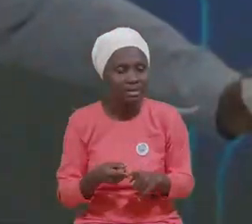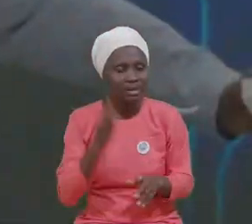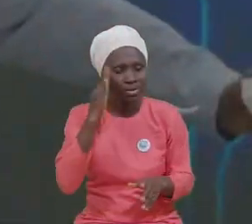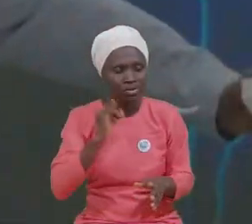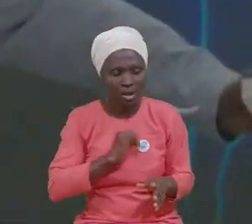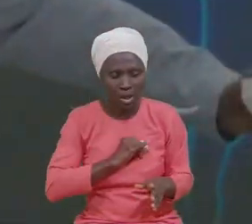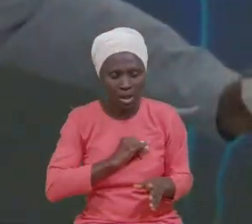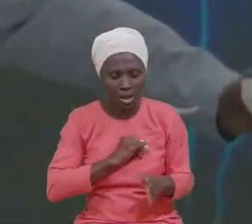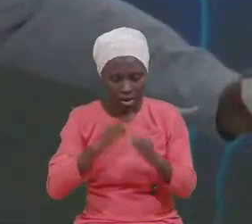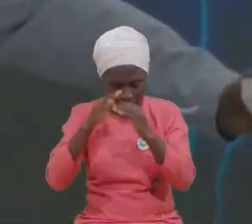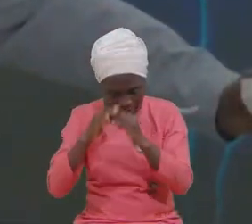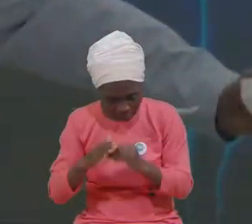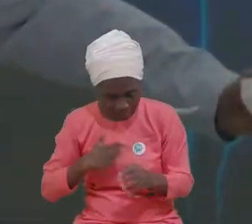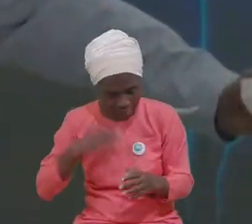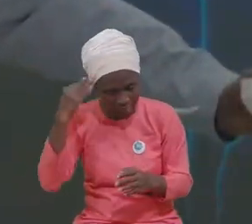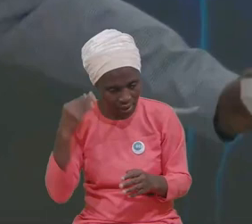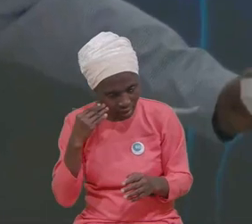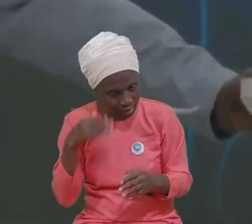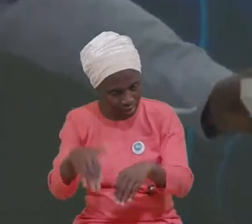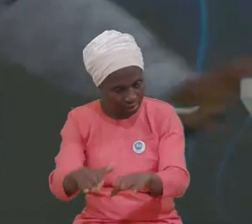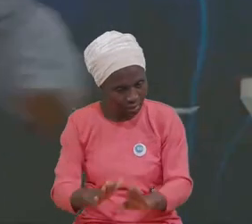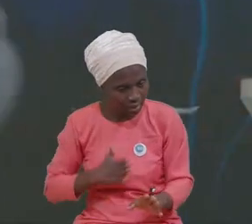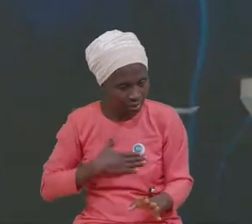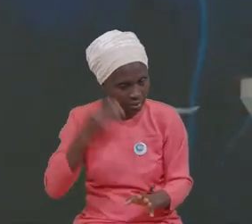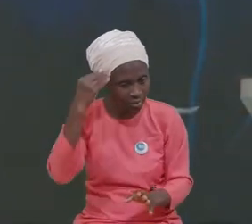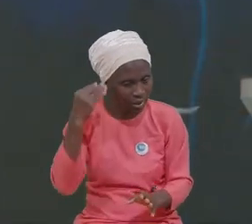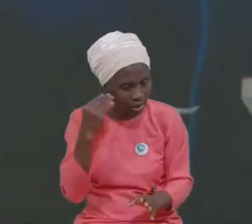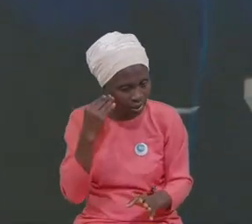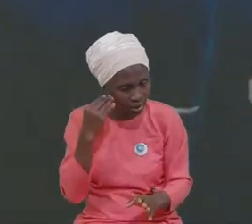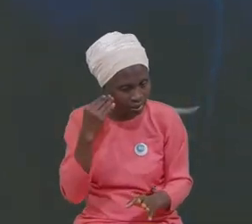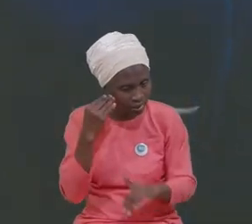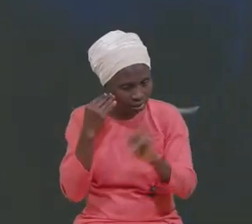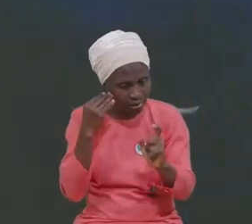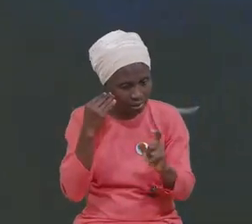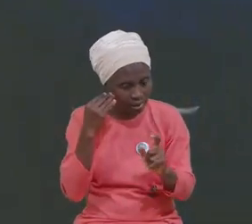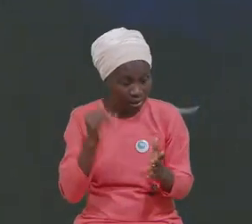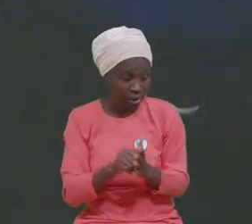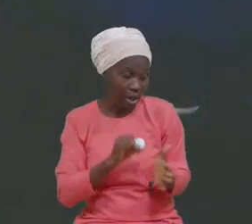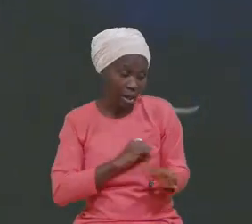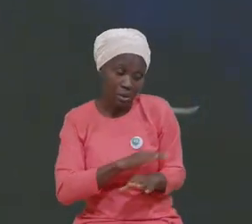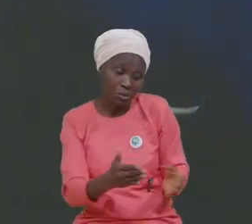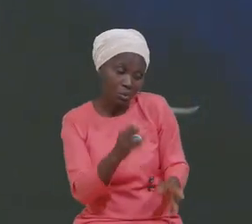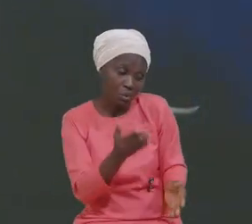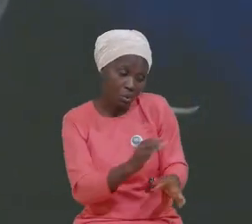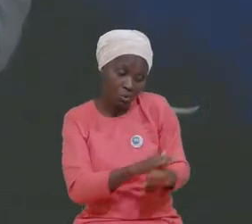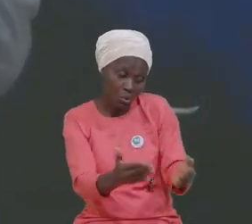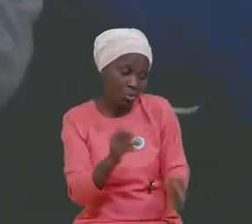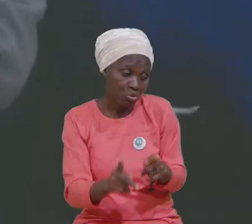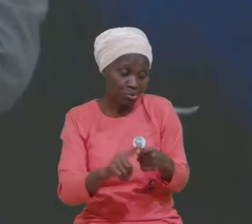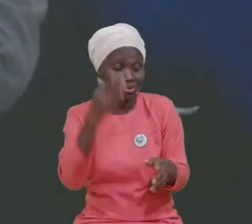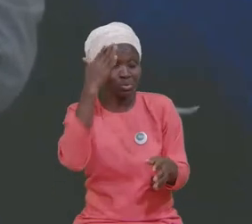est-ce que je devais baisser ma tête, enterrer ma tête? Ah, je ne veux pas qu'on me connaisse. Pourquoi